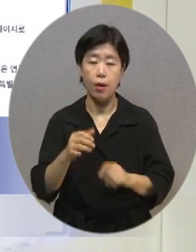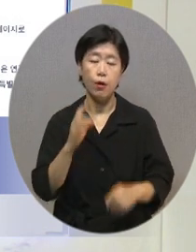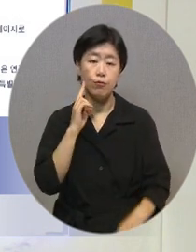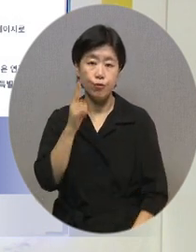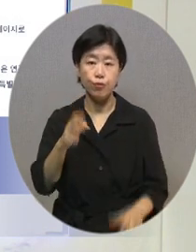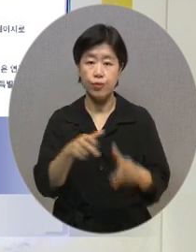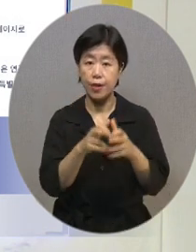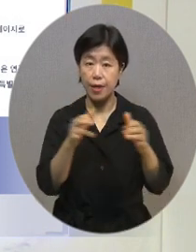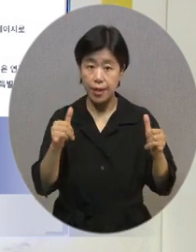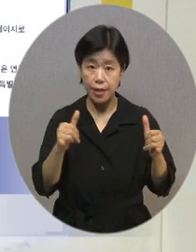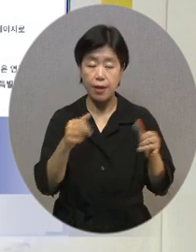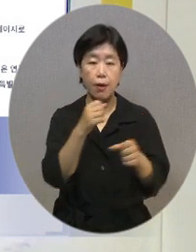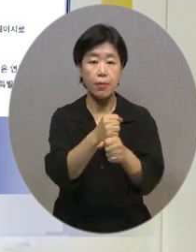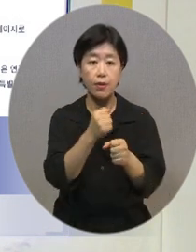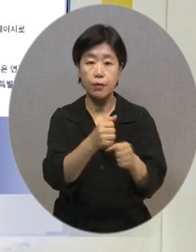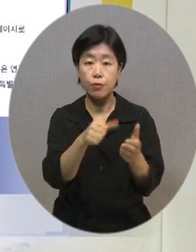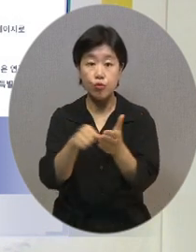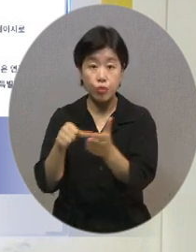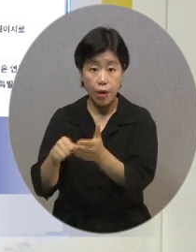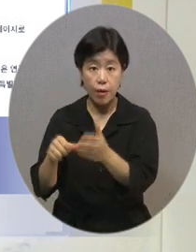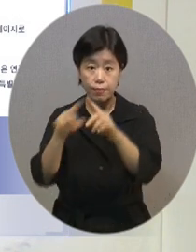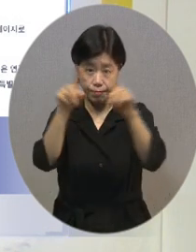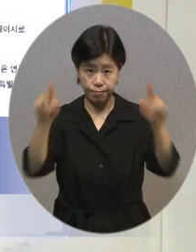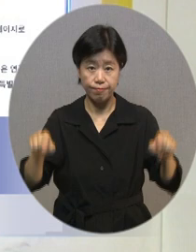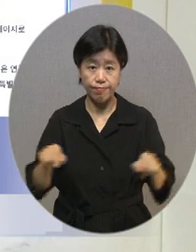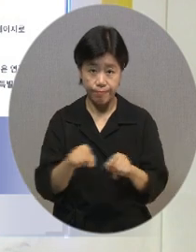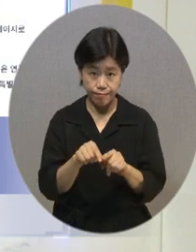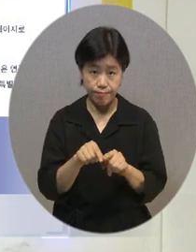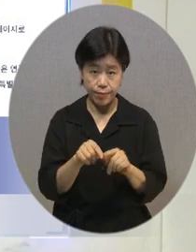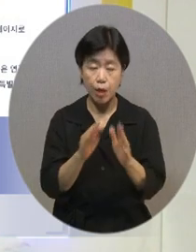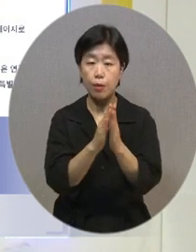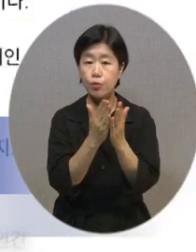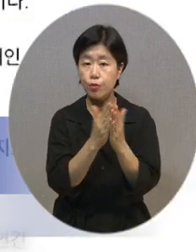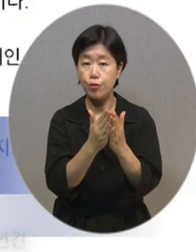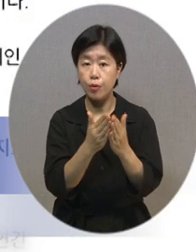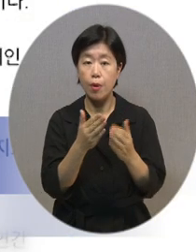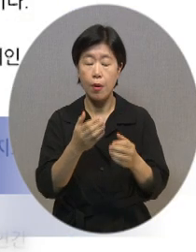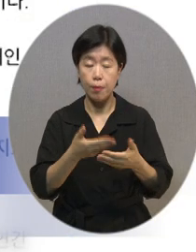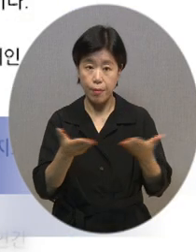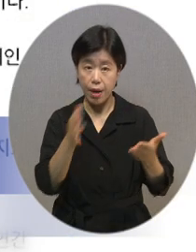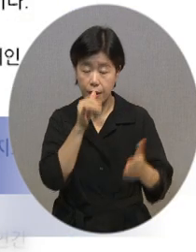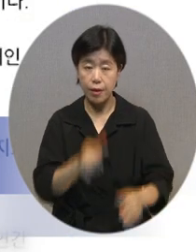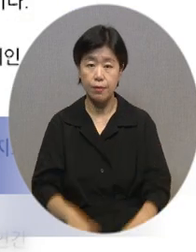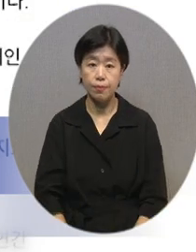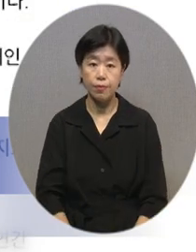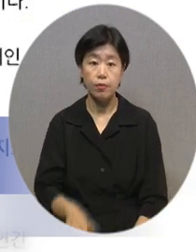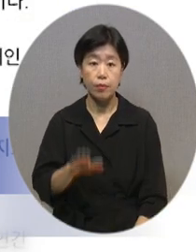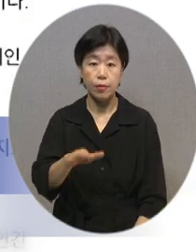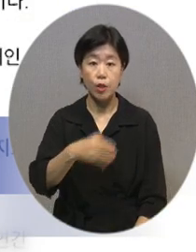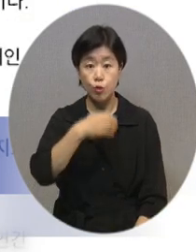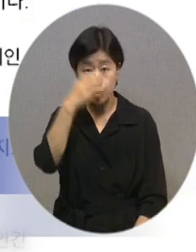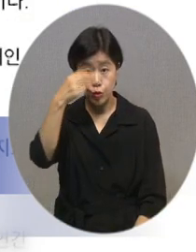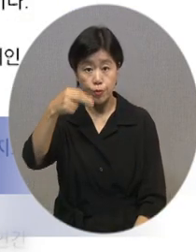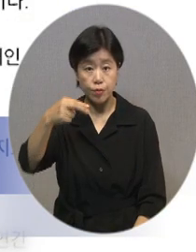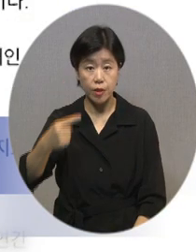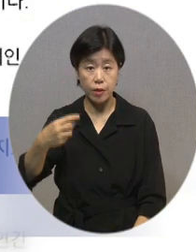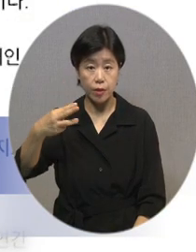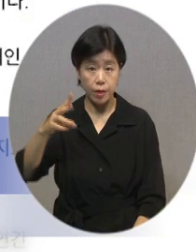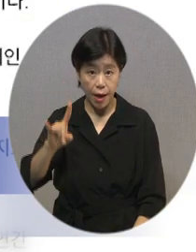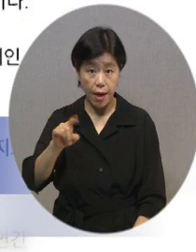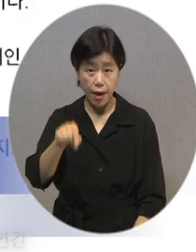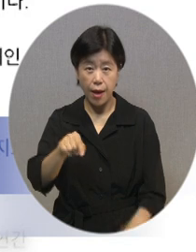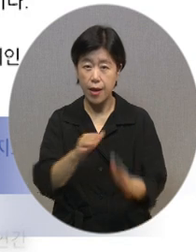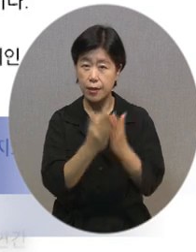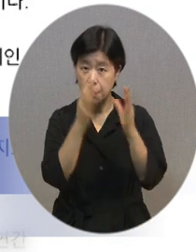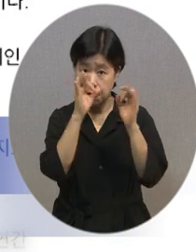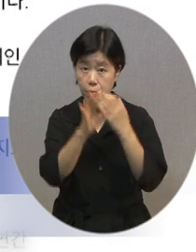추석 명절 선물 세트 꿈들의 카달로그를 발행했습니다 이번 추석 꿈들의 카달로그는 경과와